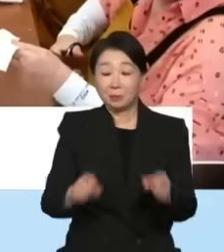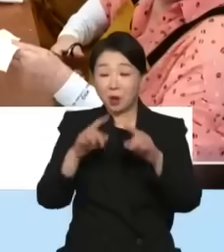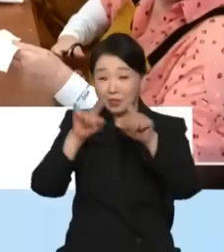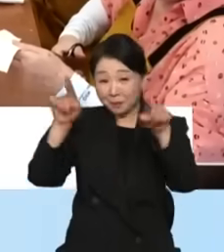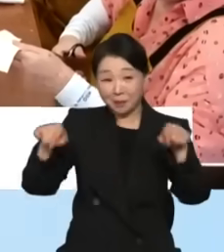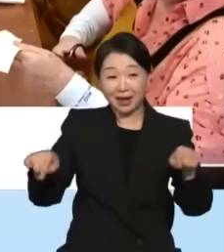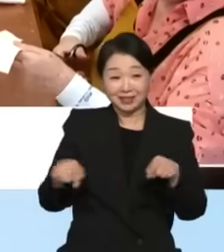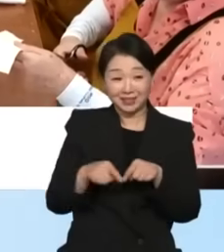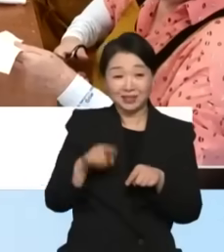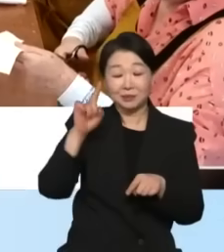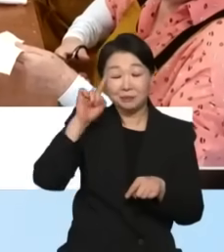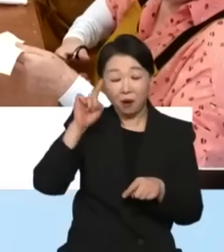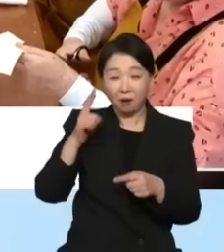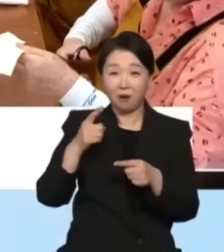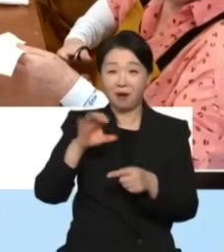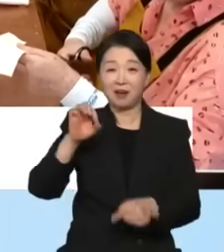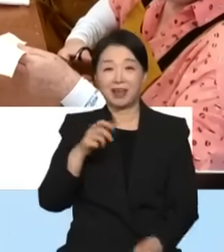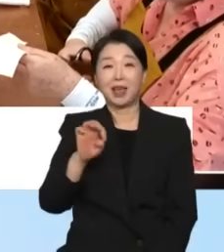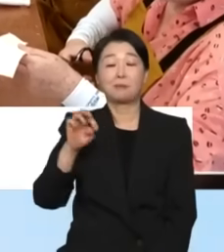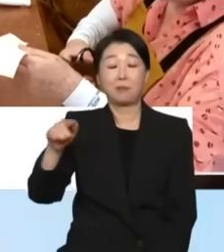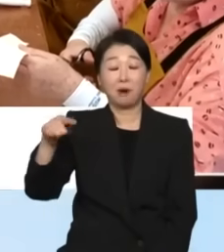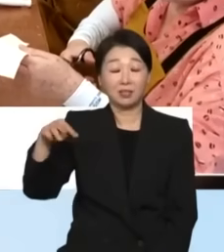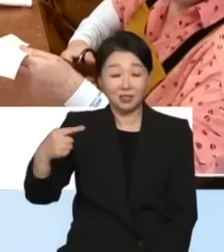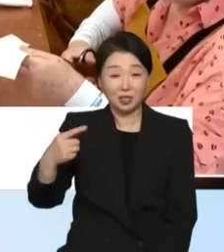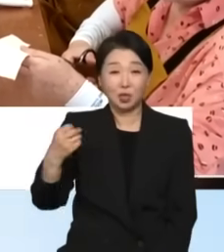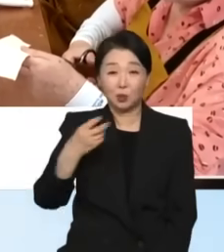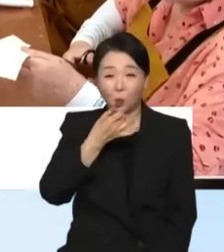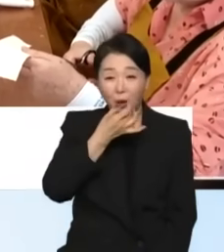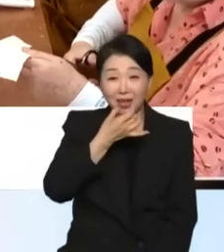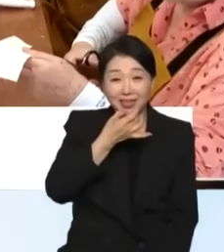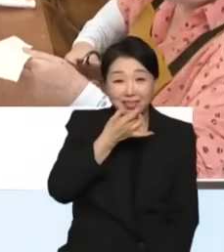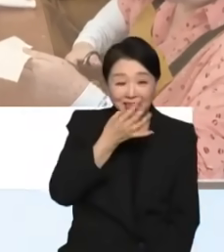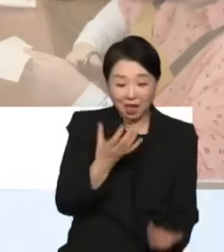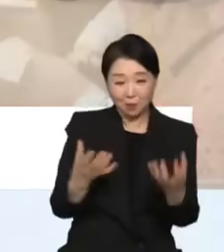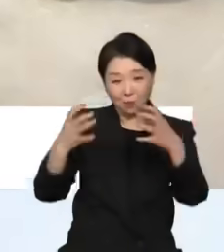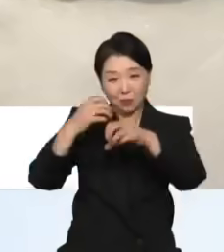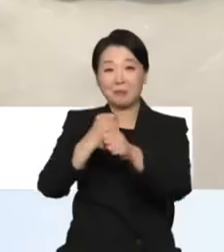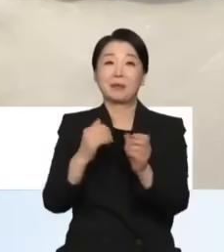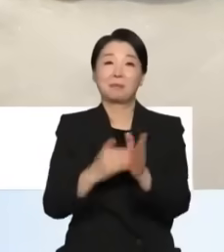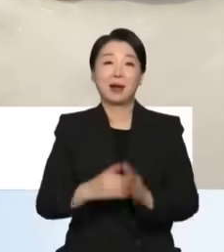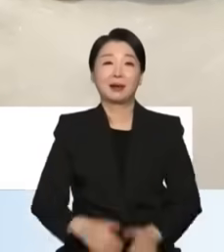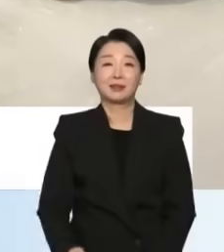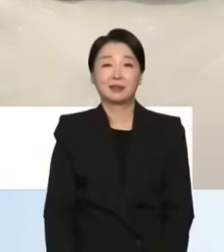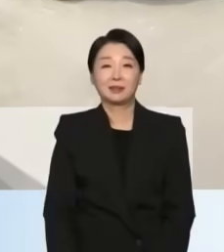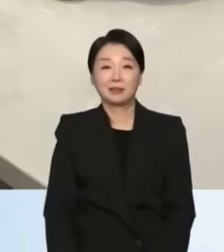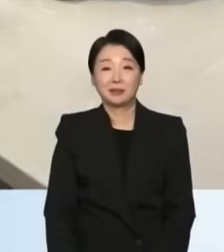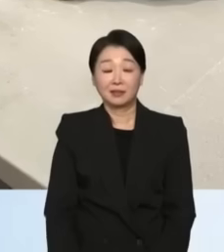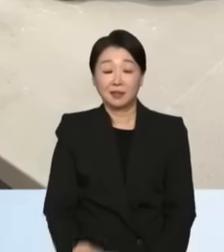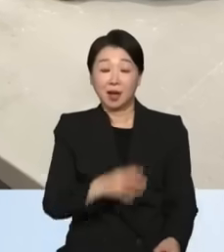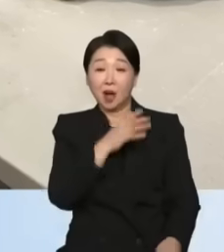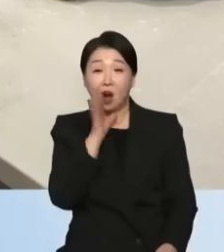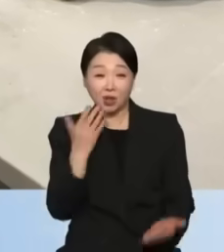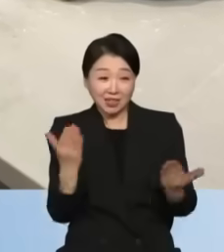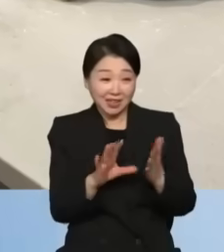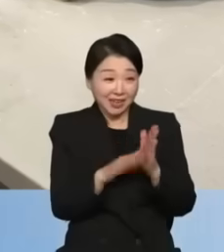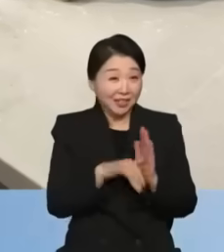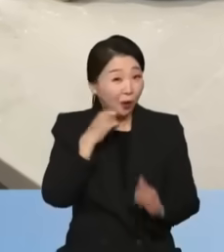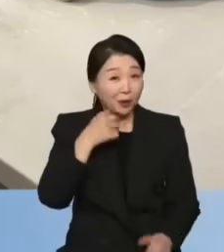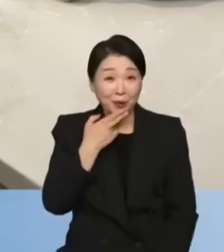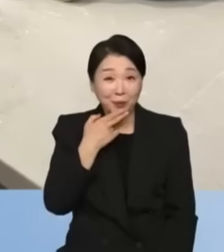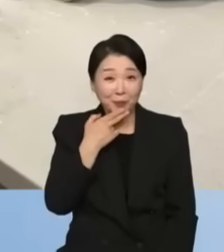캔버스라는 걸 만들고 또 폐쌀포대라는 이제 종이 가죽으로 만들게 됩니다. 어르신들이 이렇게 일을 하실 때 좀 어려워하시지